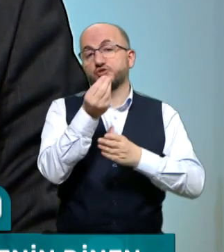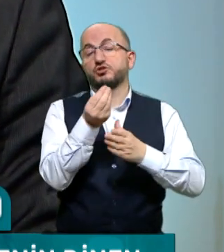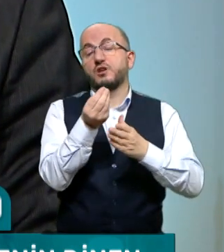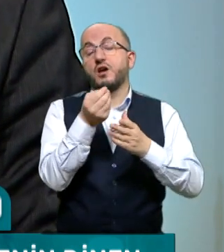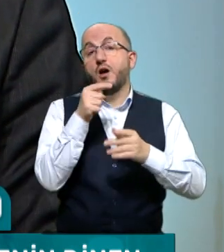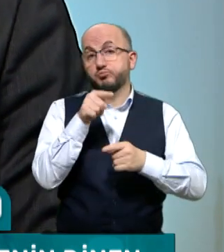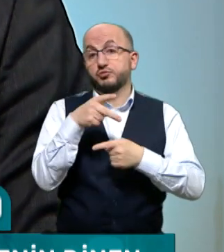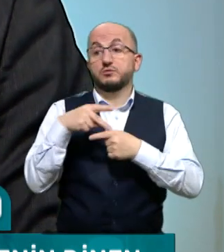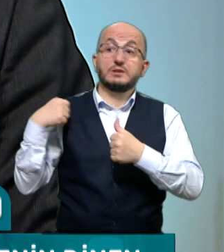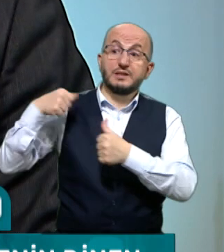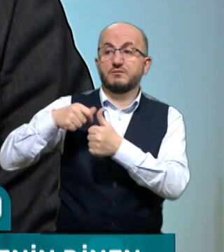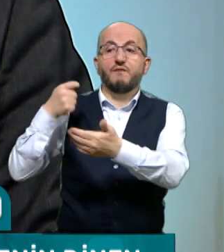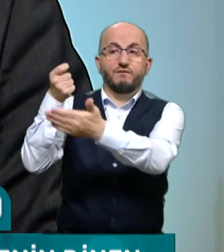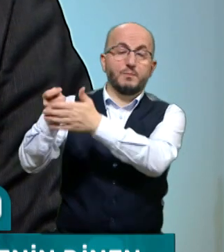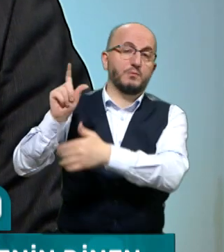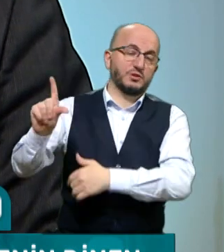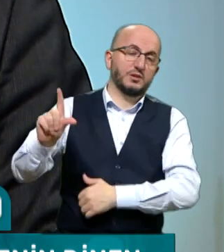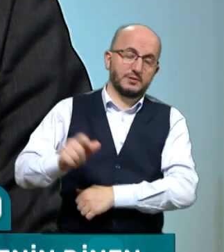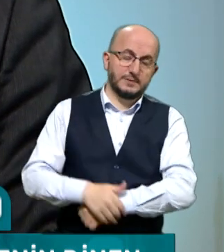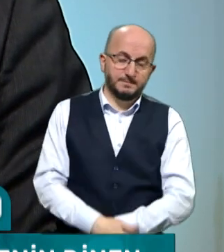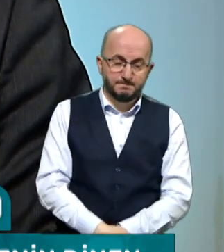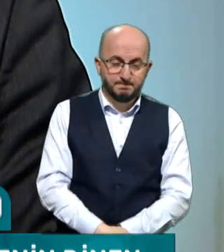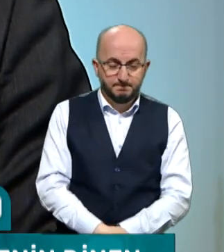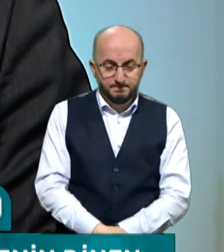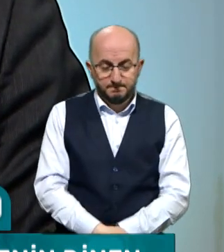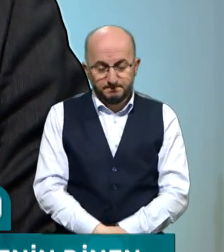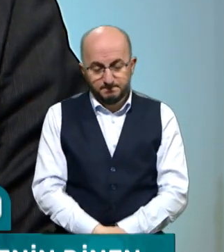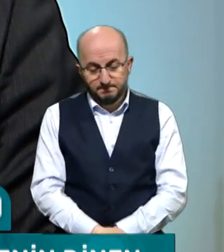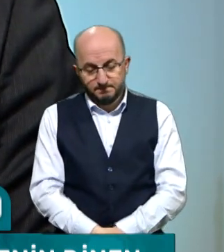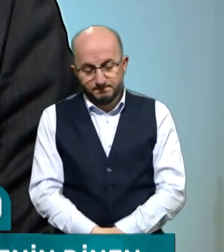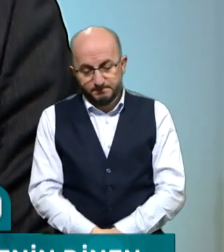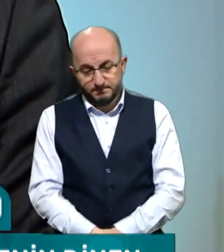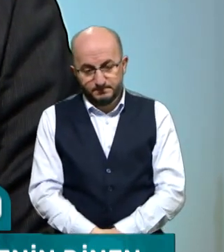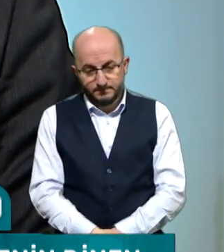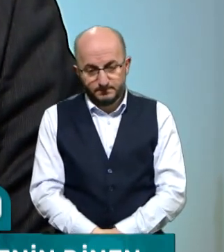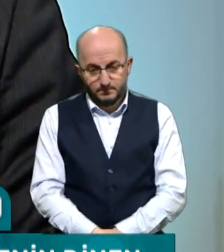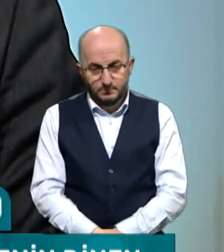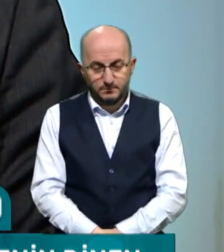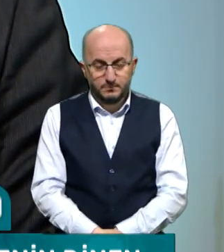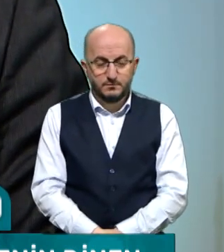bu zekatı iade etmek zorundayız. Bu